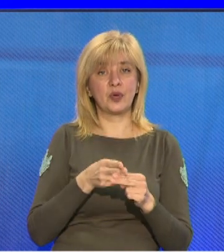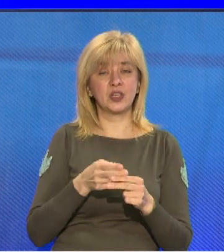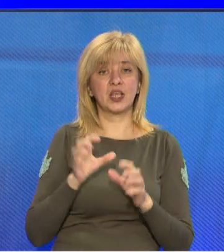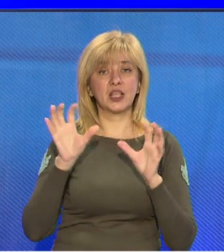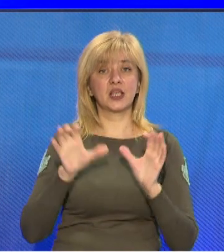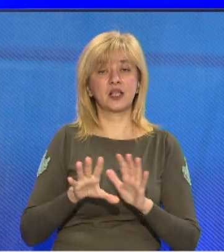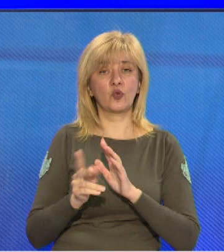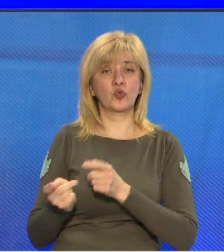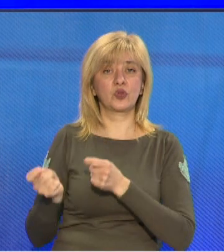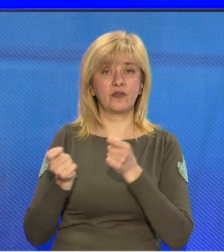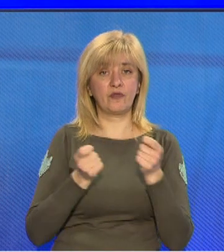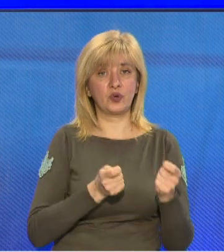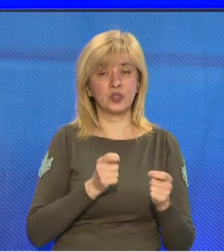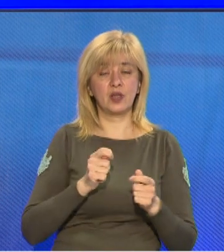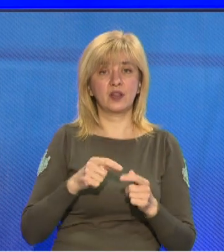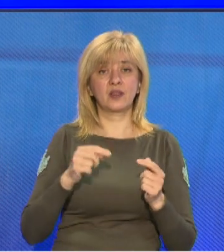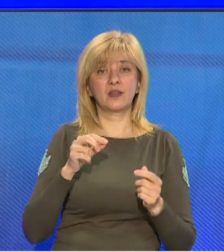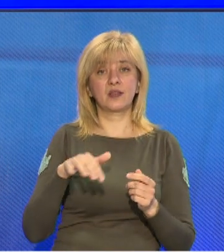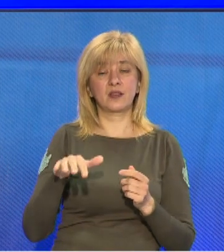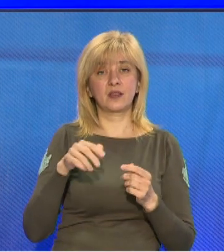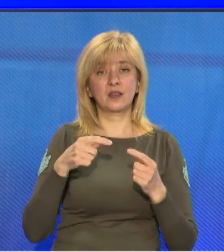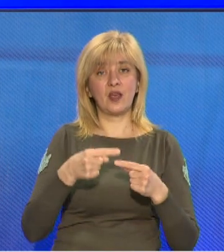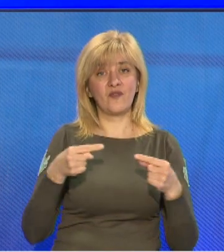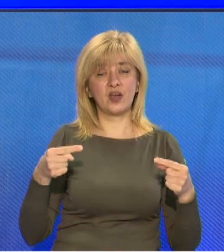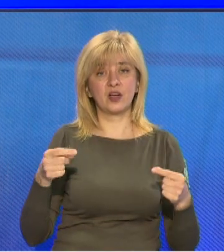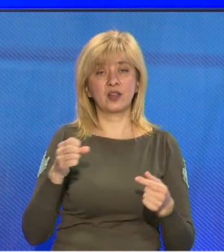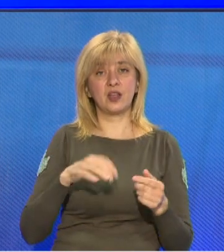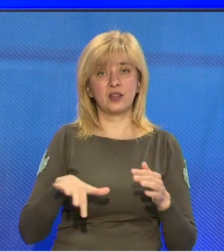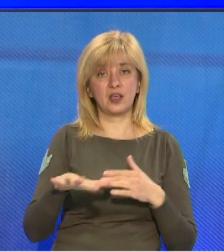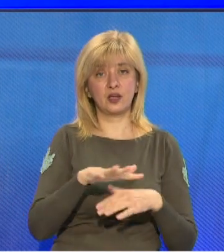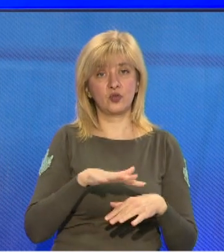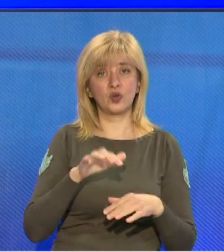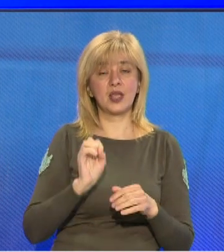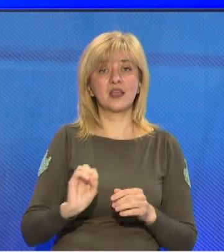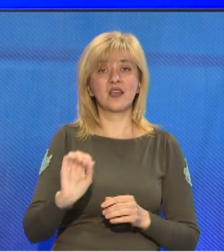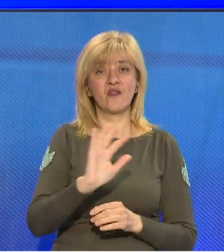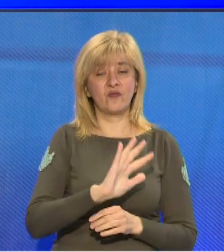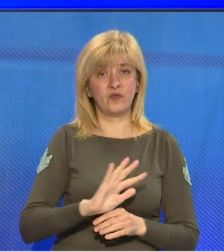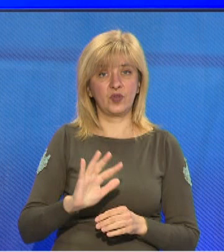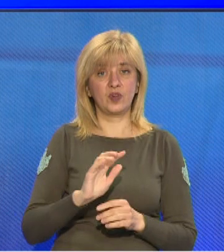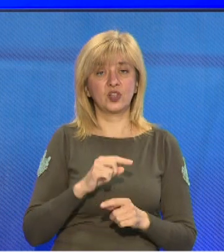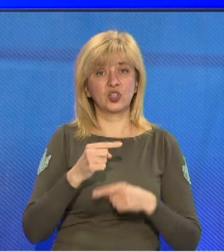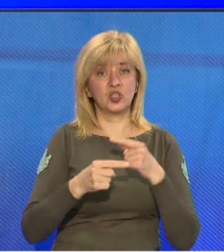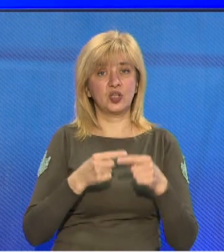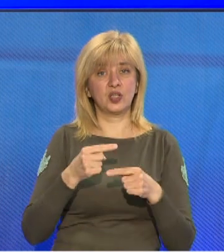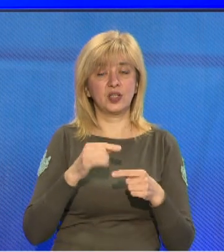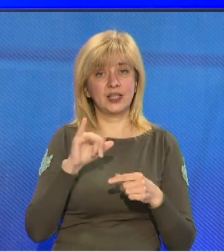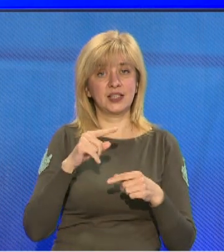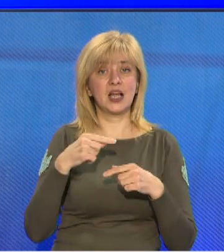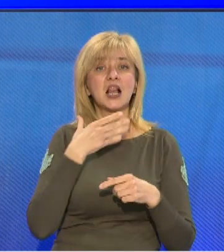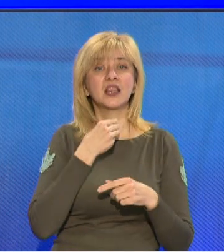увозу товару на территорию Евразийского экономичного союза. Сборный груз накировывался с Литвы праз пункт пропуску «Каменный